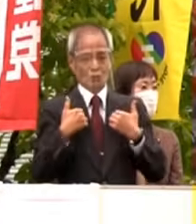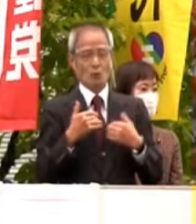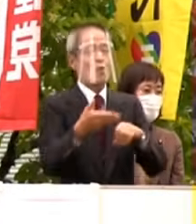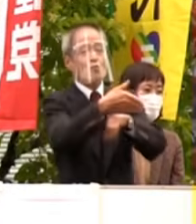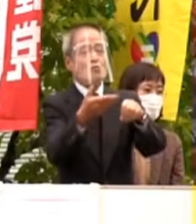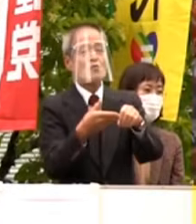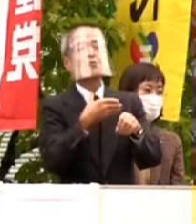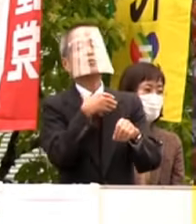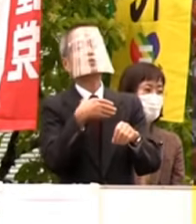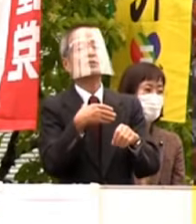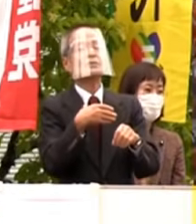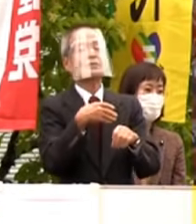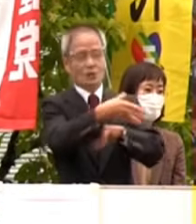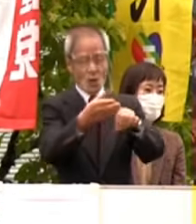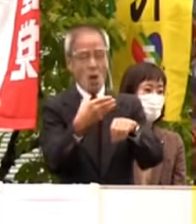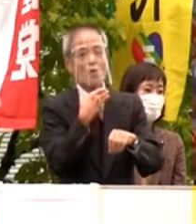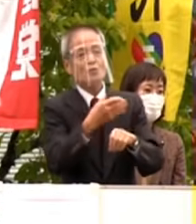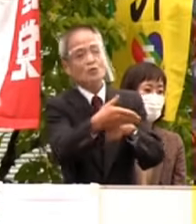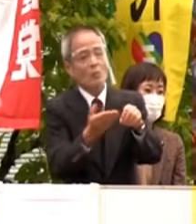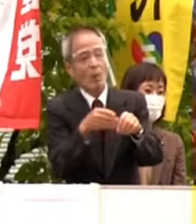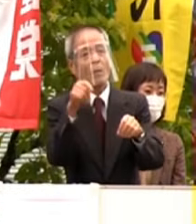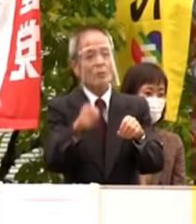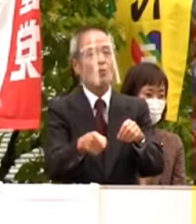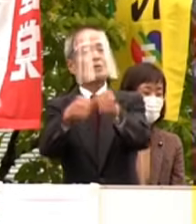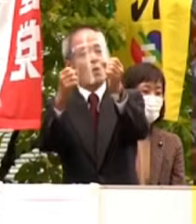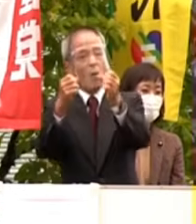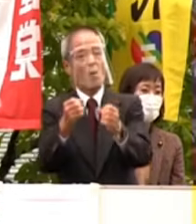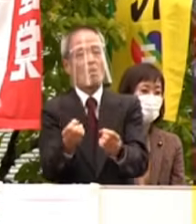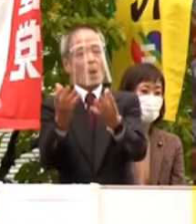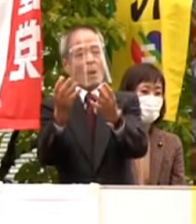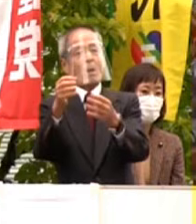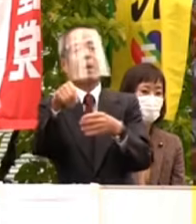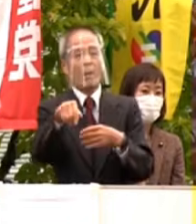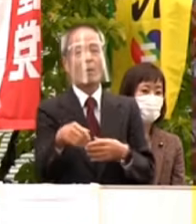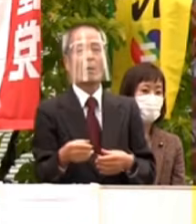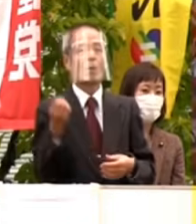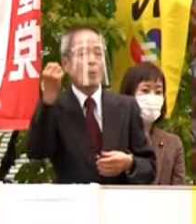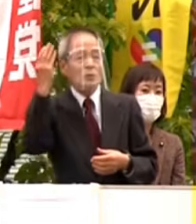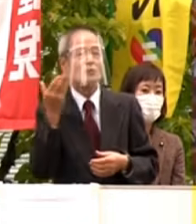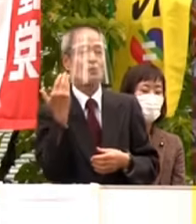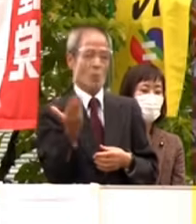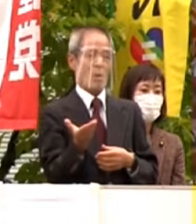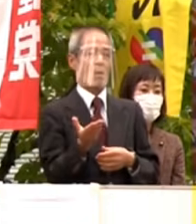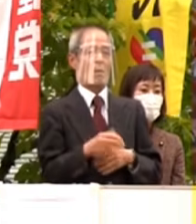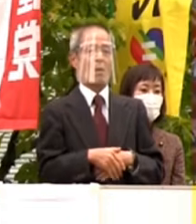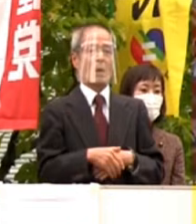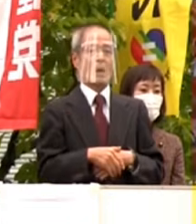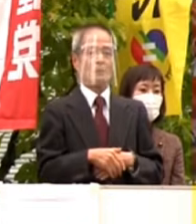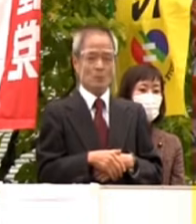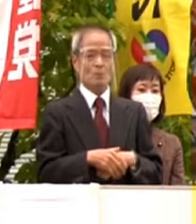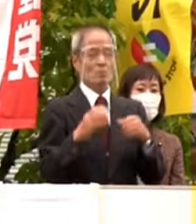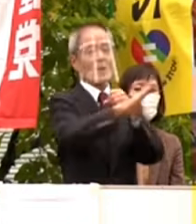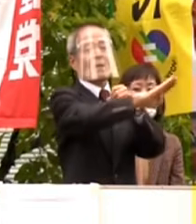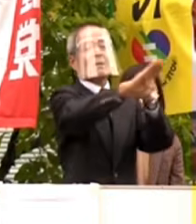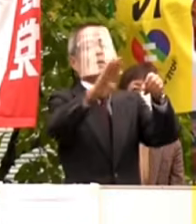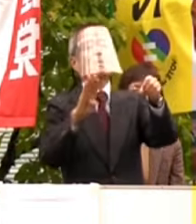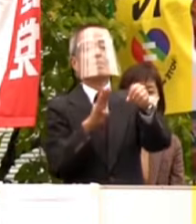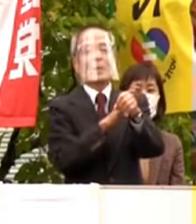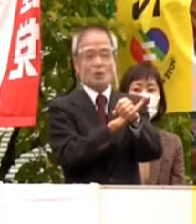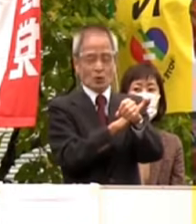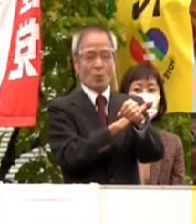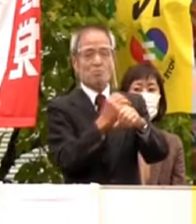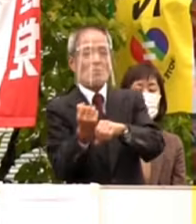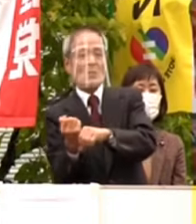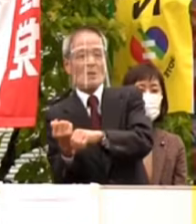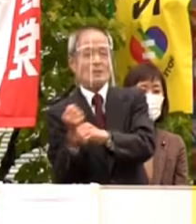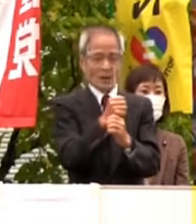ら、最悪の環境破壊をもたらす原発頼みを続けるというのは、全く未来に対して無責